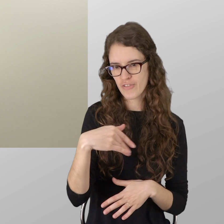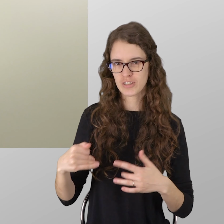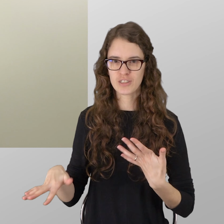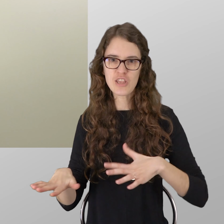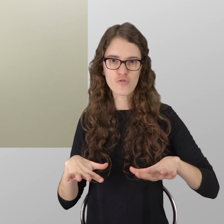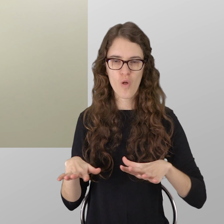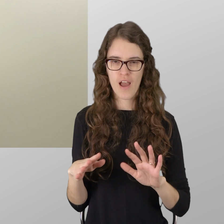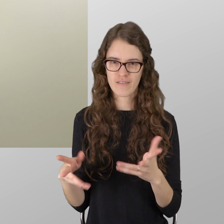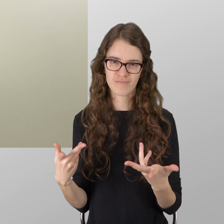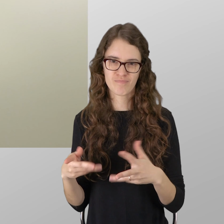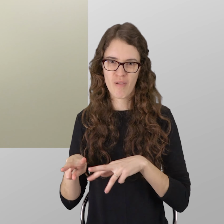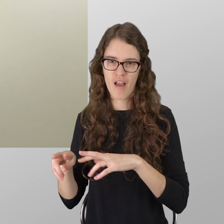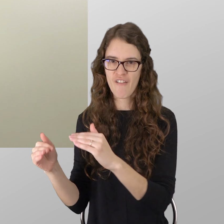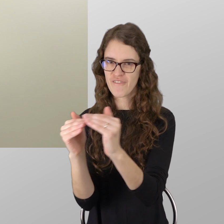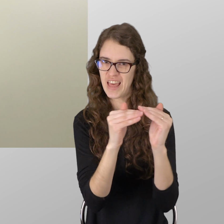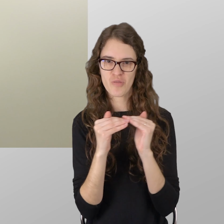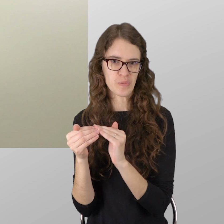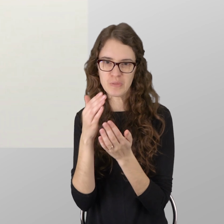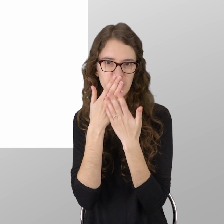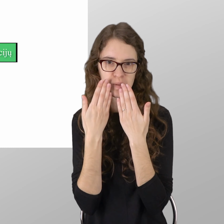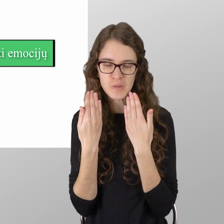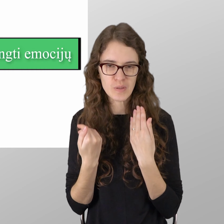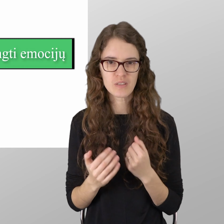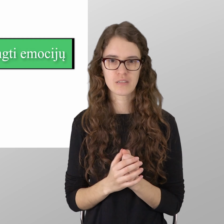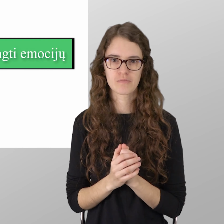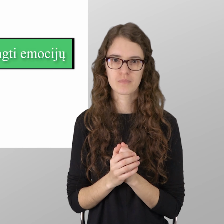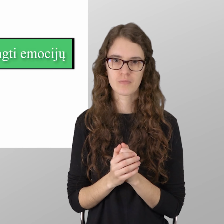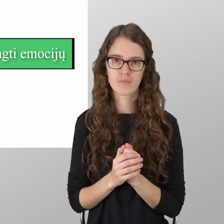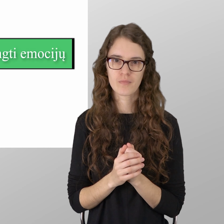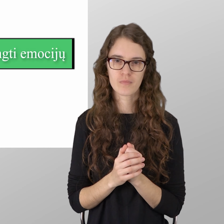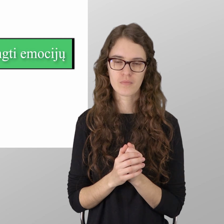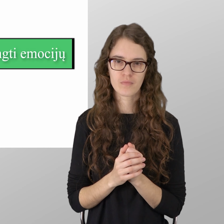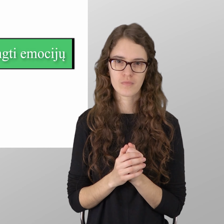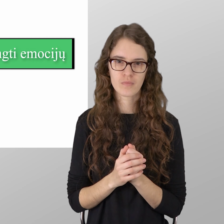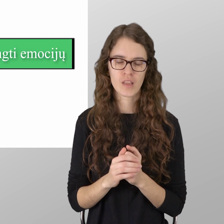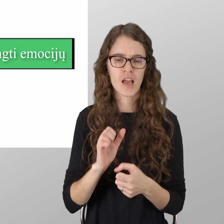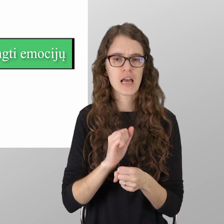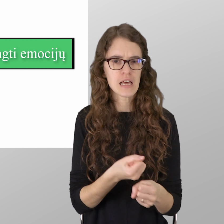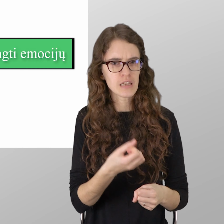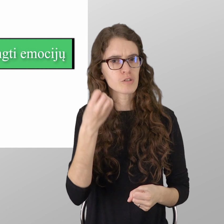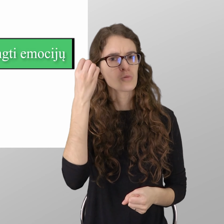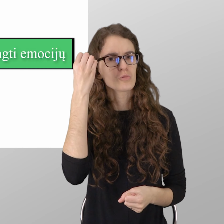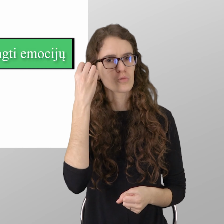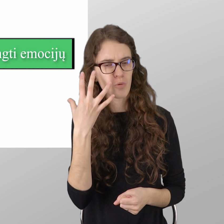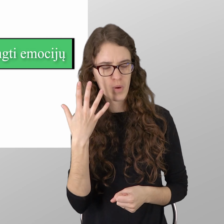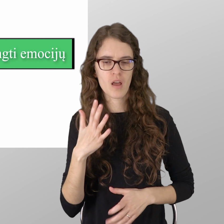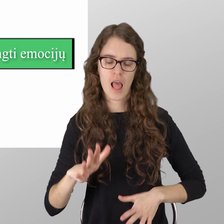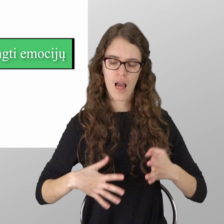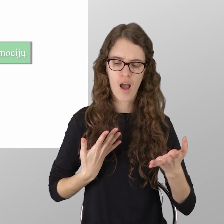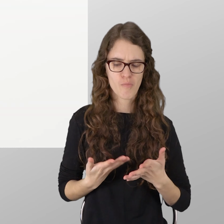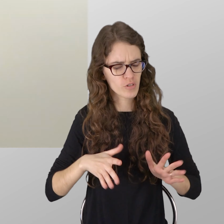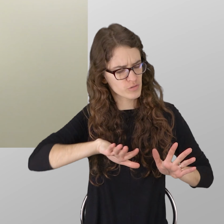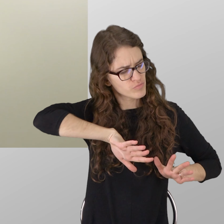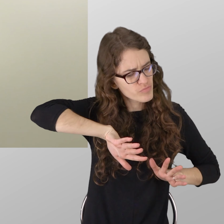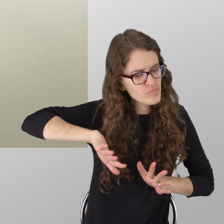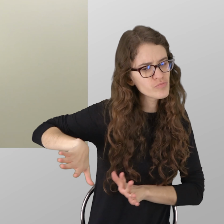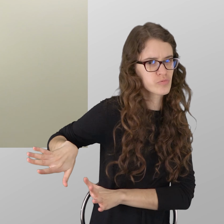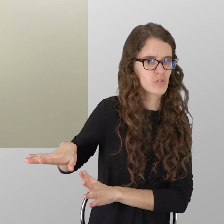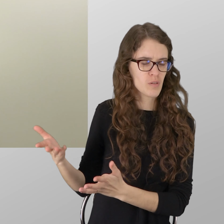kažkokias tai situacijas. Taipogi, priimkime, kad neįmanoma vengti emocijų.